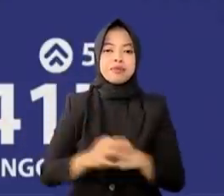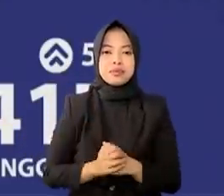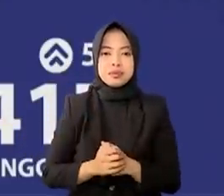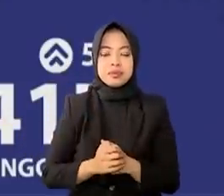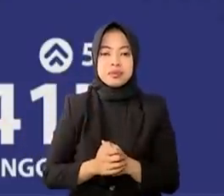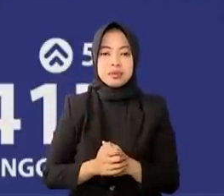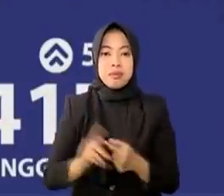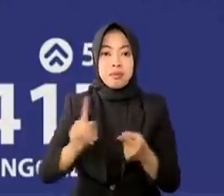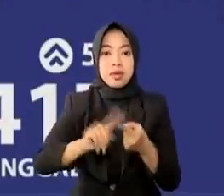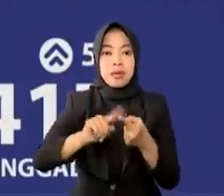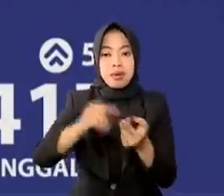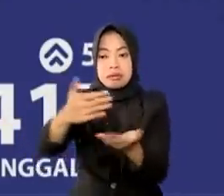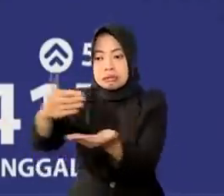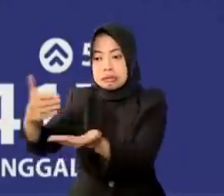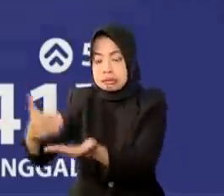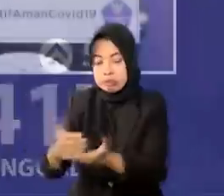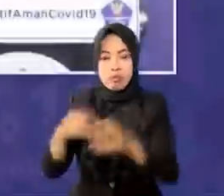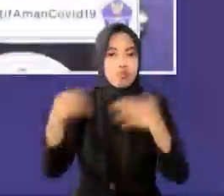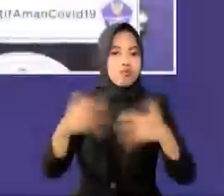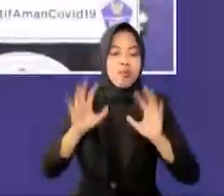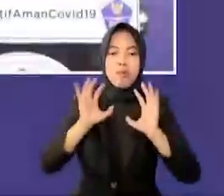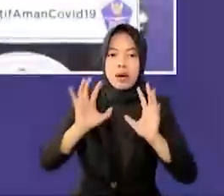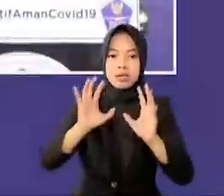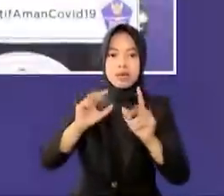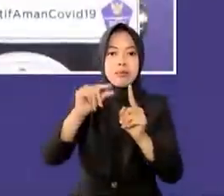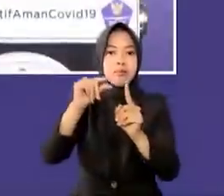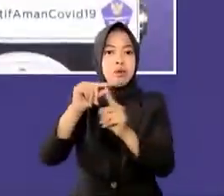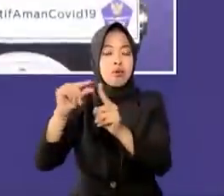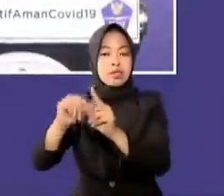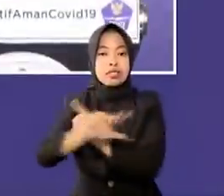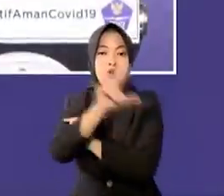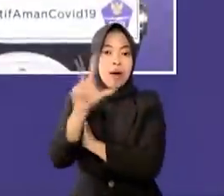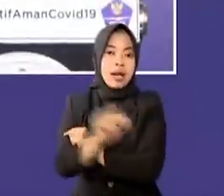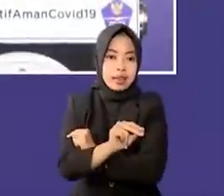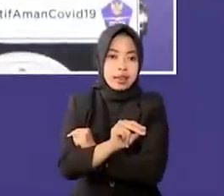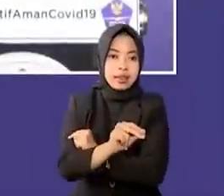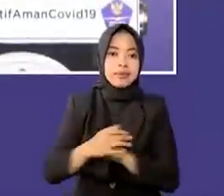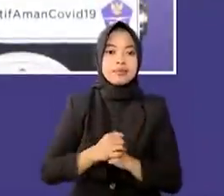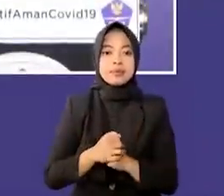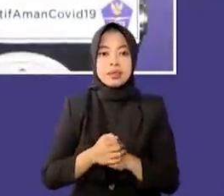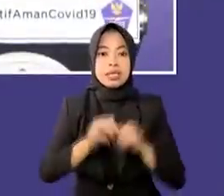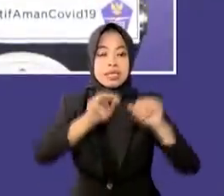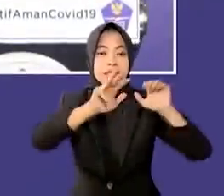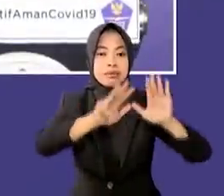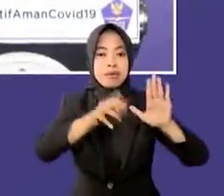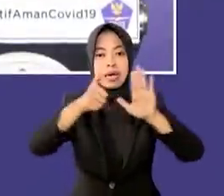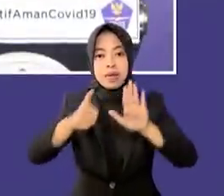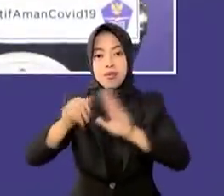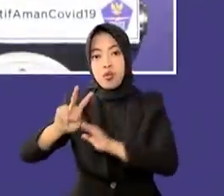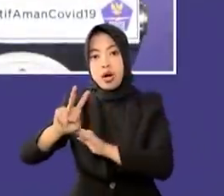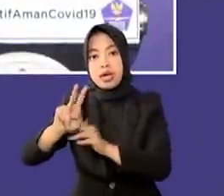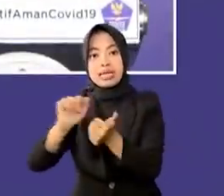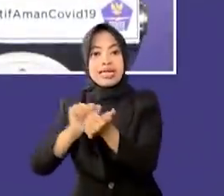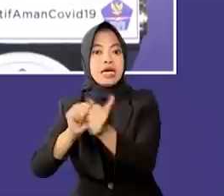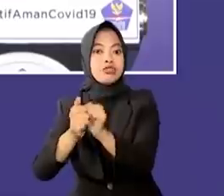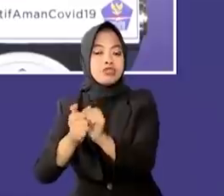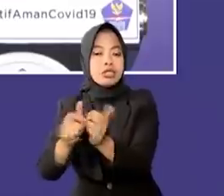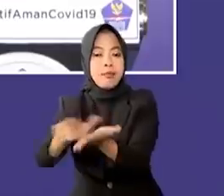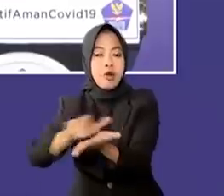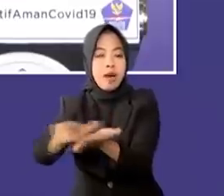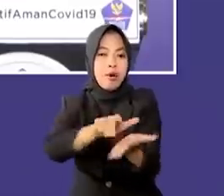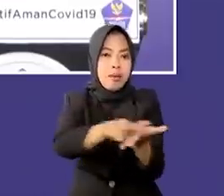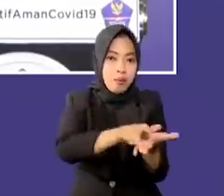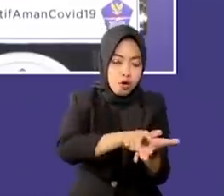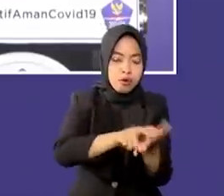kita mendapatkan tambahan yang cukup banyak dari provinsi Jawa Barat sebanyak 962 kasus